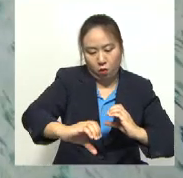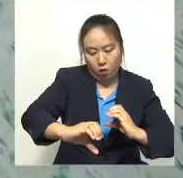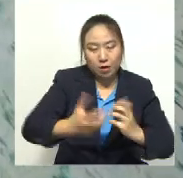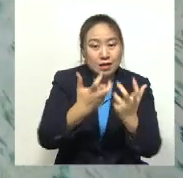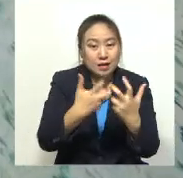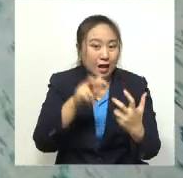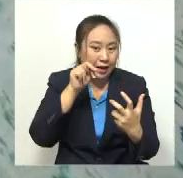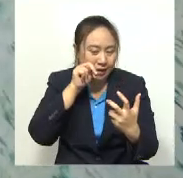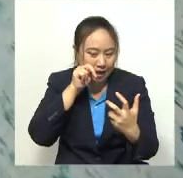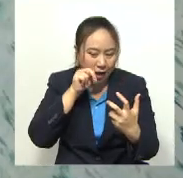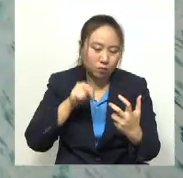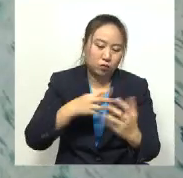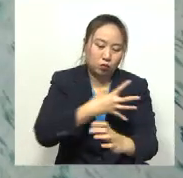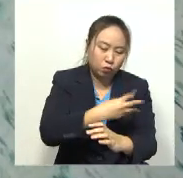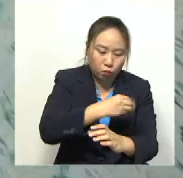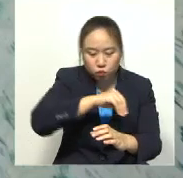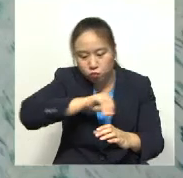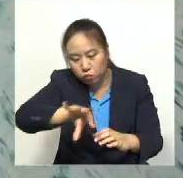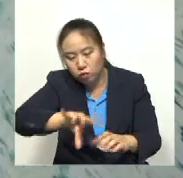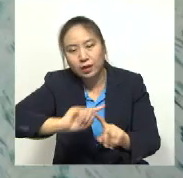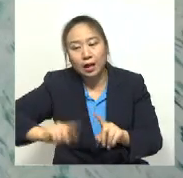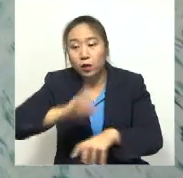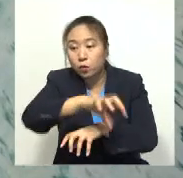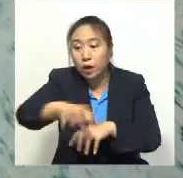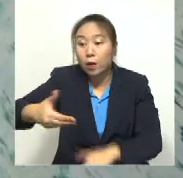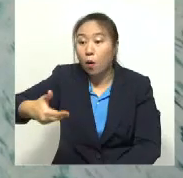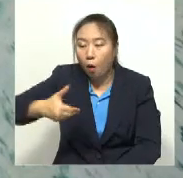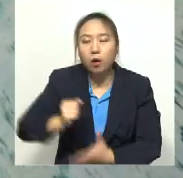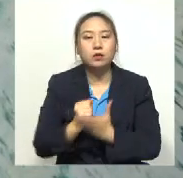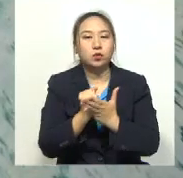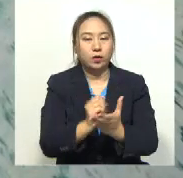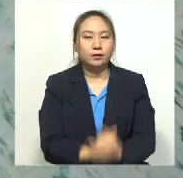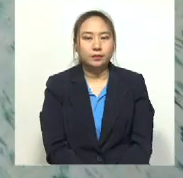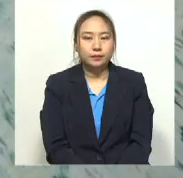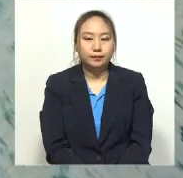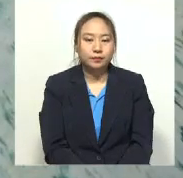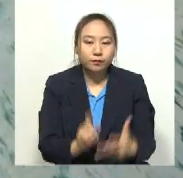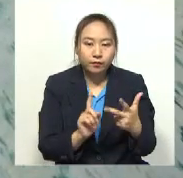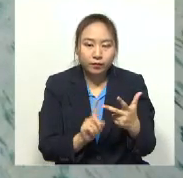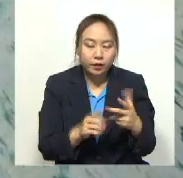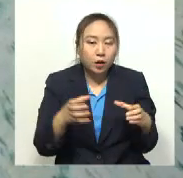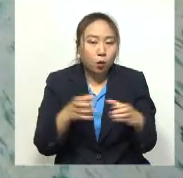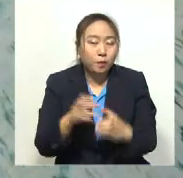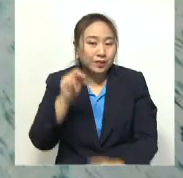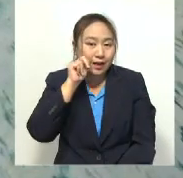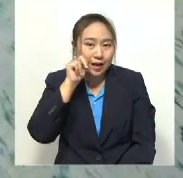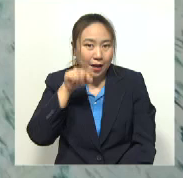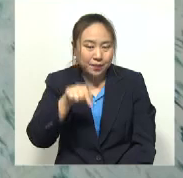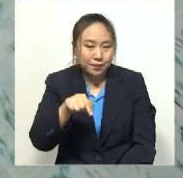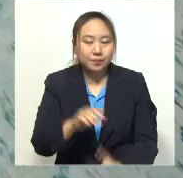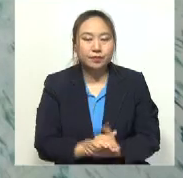องสูบน้ำช่วยกับหน่วยงานที่เขาร้องขอสนับสนุนนะครับอีกทีมนึงก็คือทีมทางน้ำทีมทาง